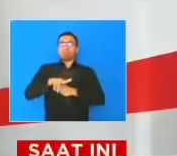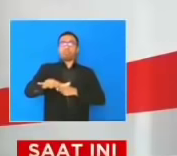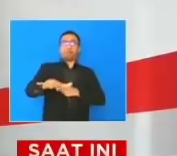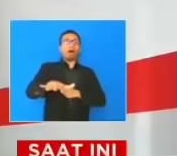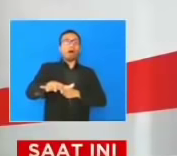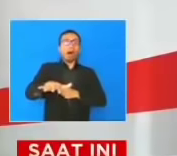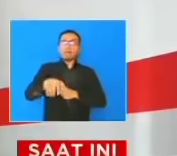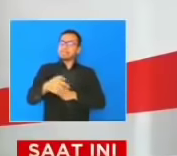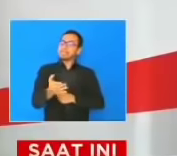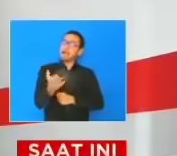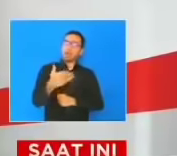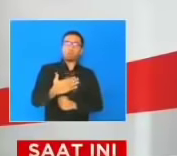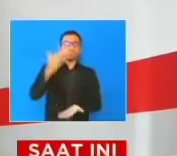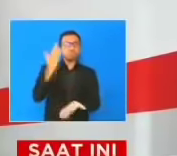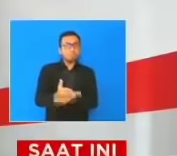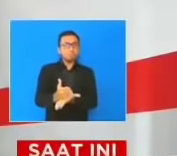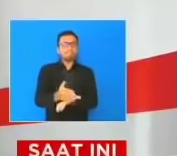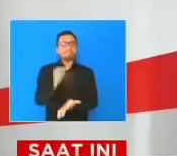segera kita hentikan.